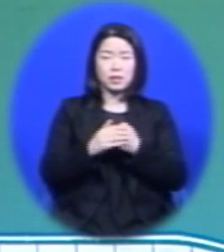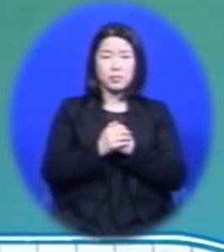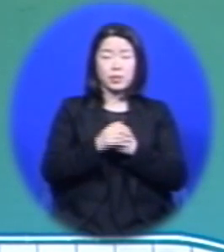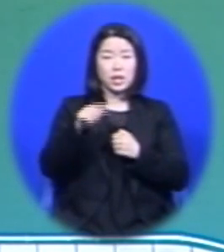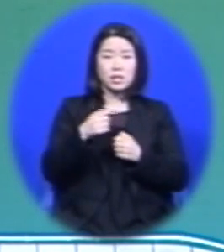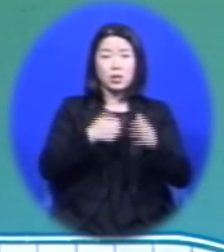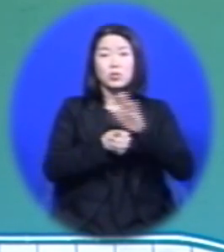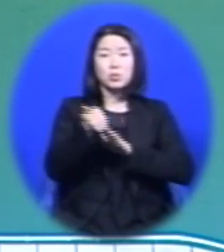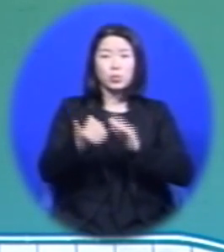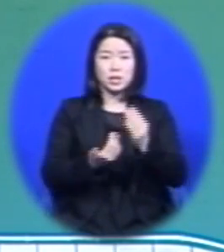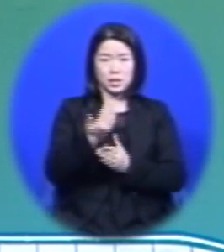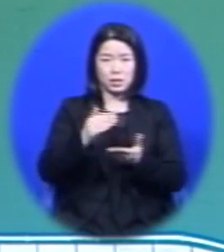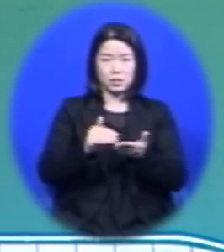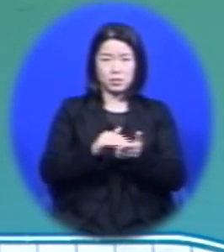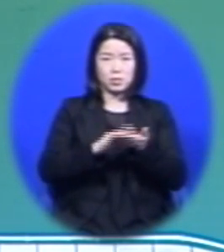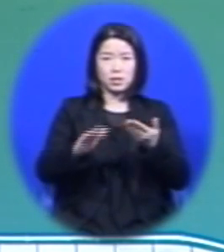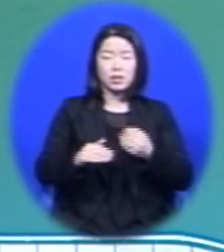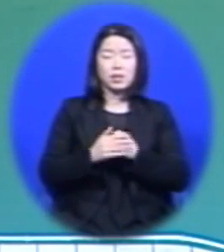그런 소원이 생겼습니다.